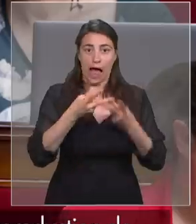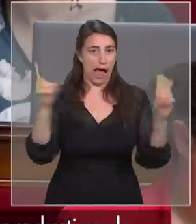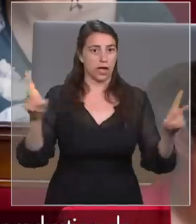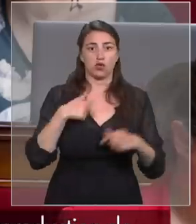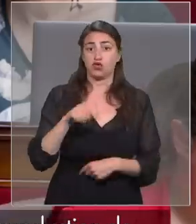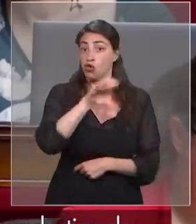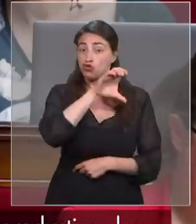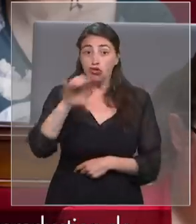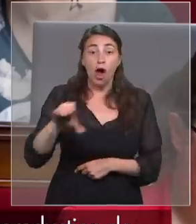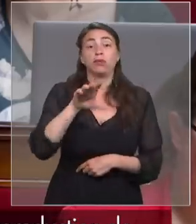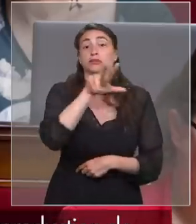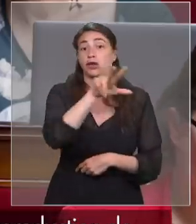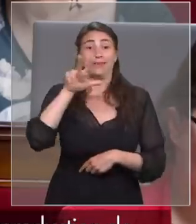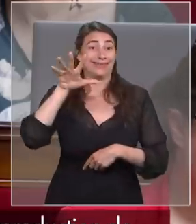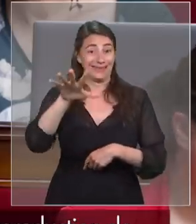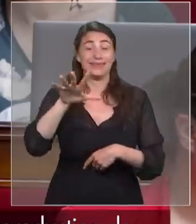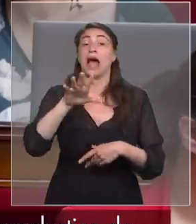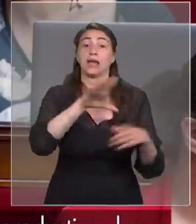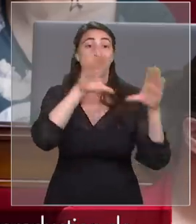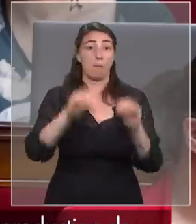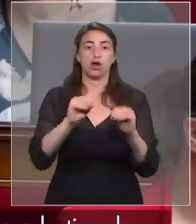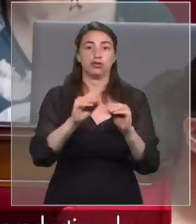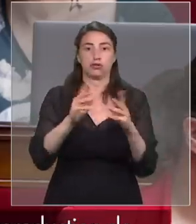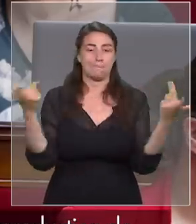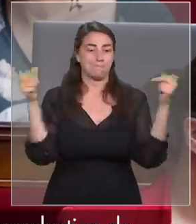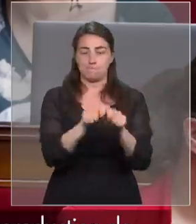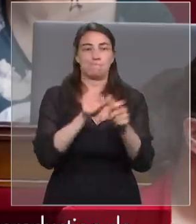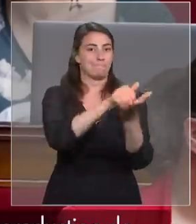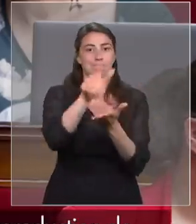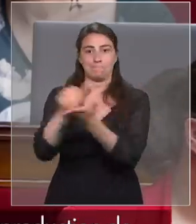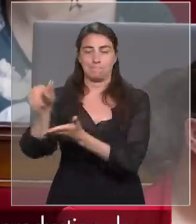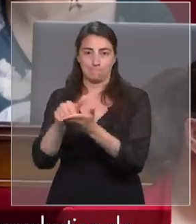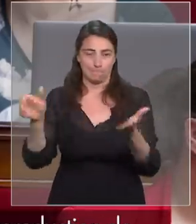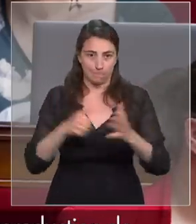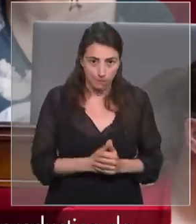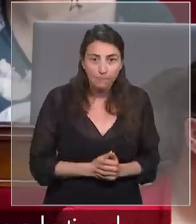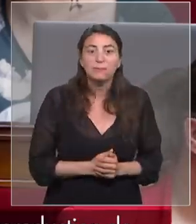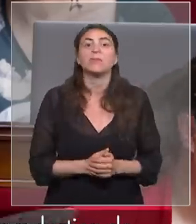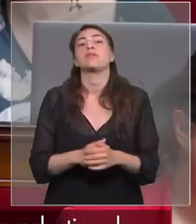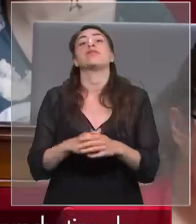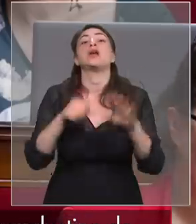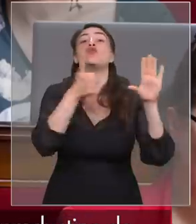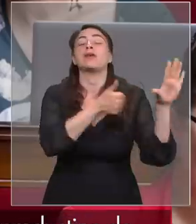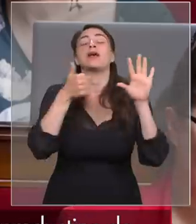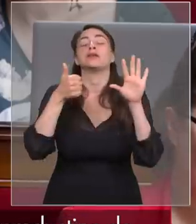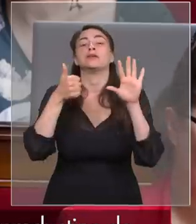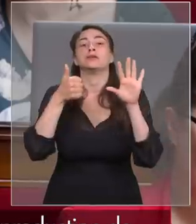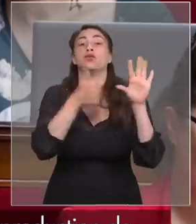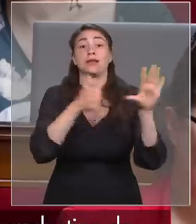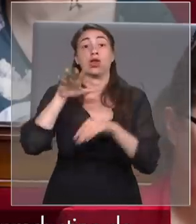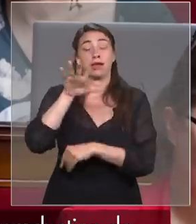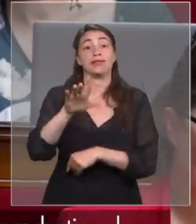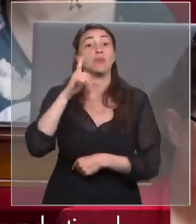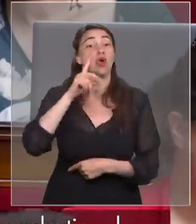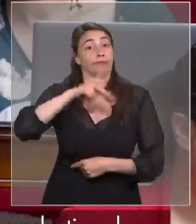usines françaises, 70 à Aramon-dans-le-Gard et 65 à Sisteron dans ma circonscription des Alpes-de-Haute-Provence, soit plus de 10%